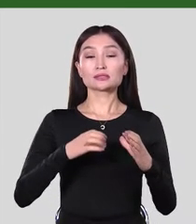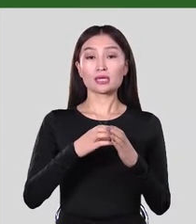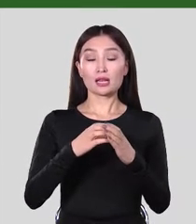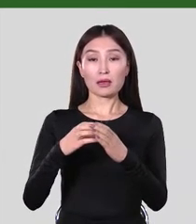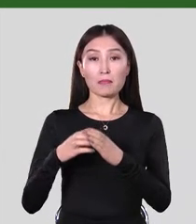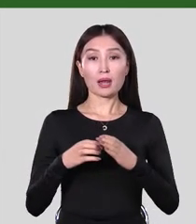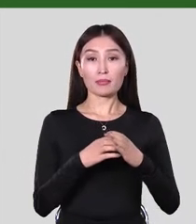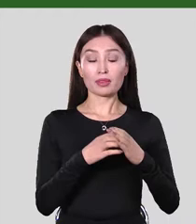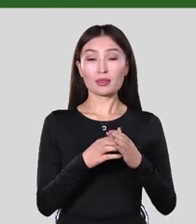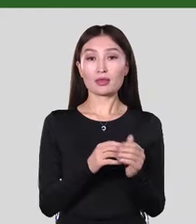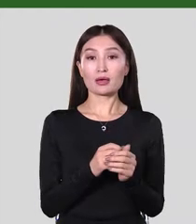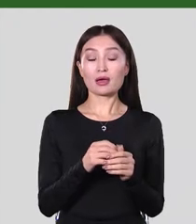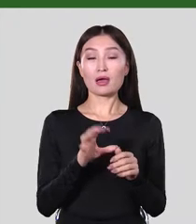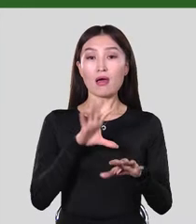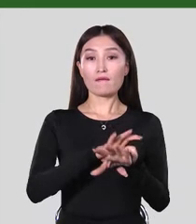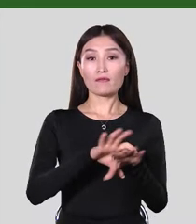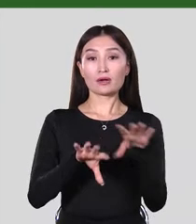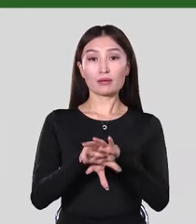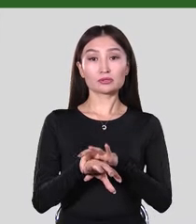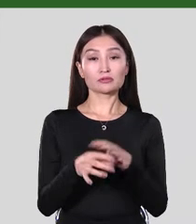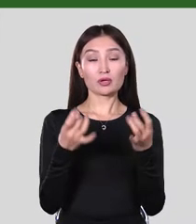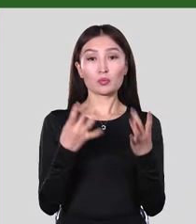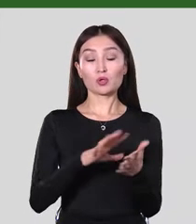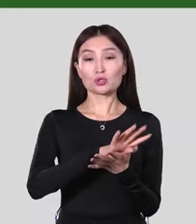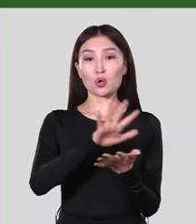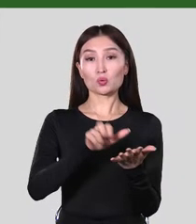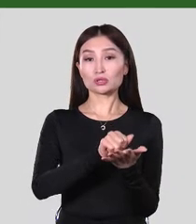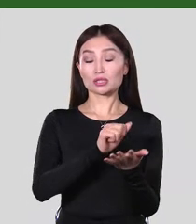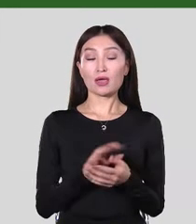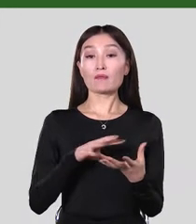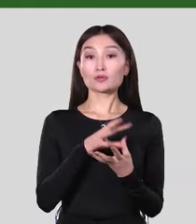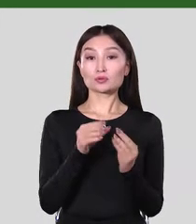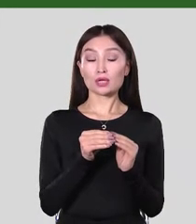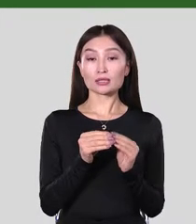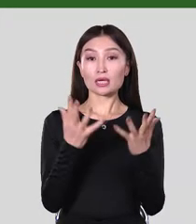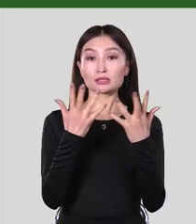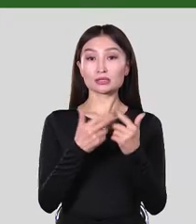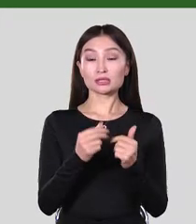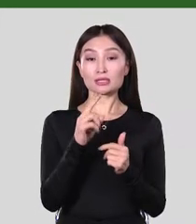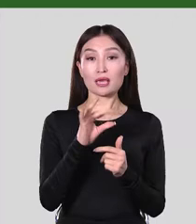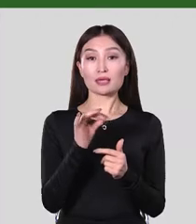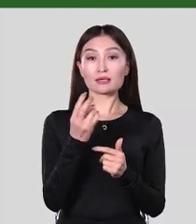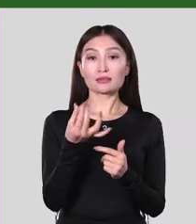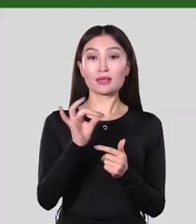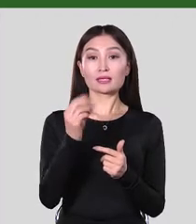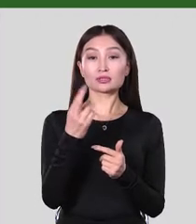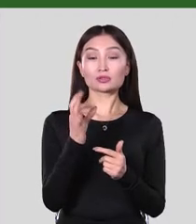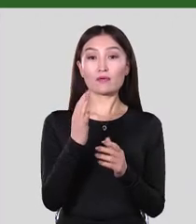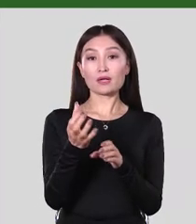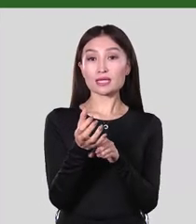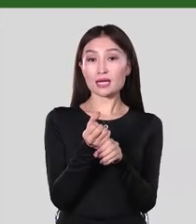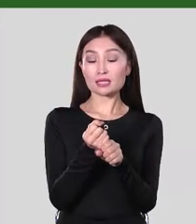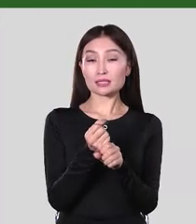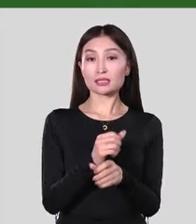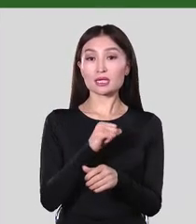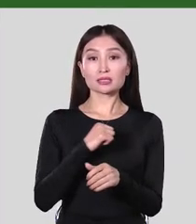племена обращались в рабство или просто уничтожались. В результате численность индейцев сильно сократилось, и